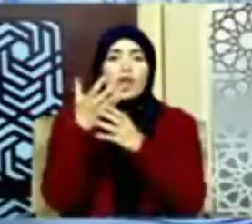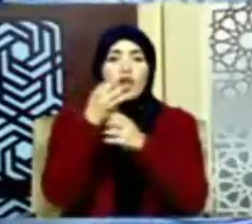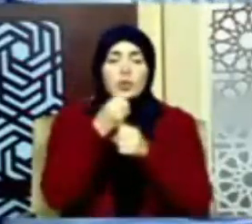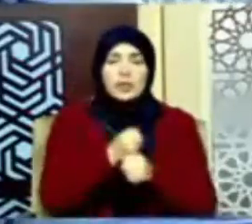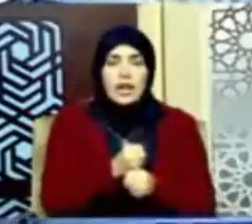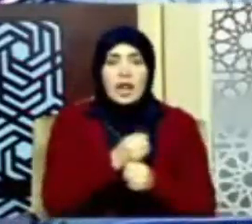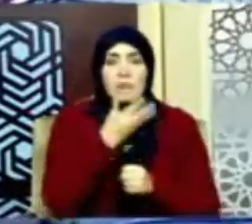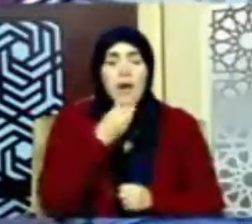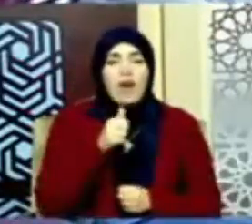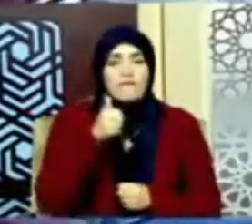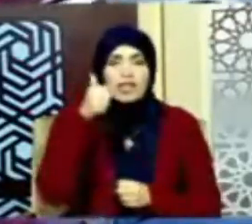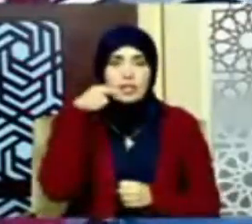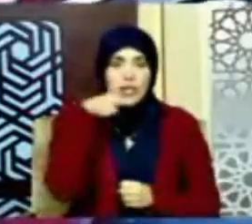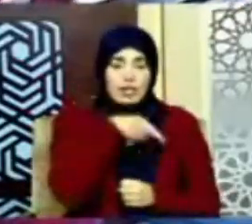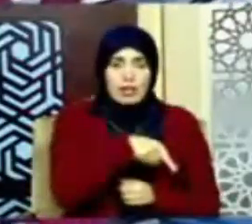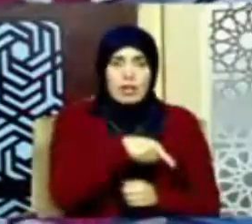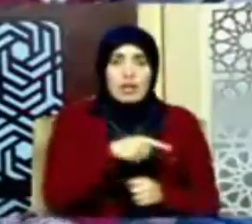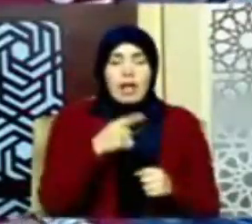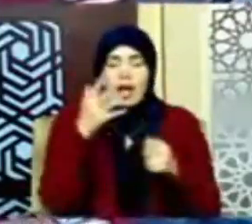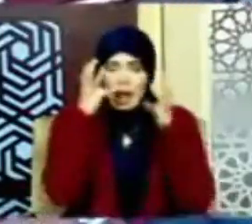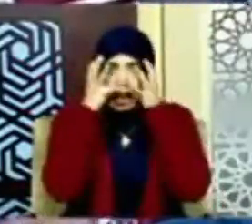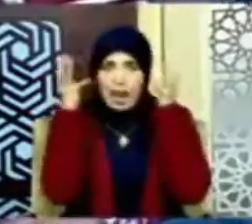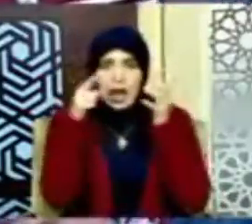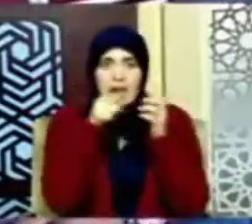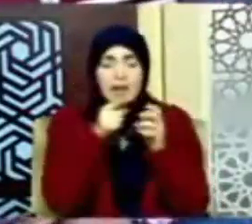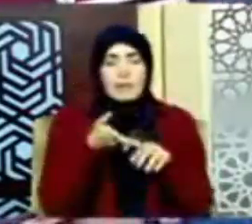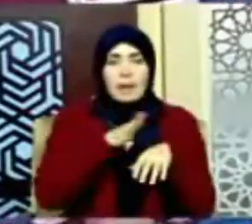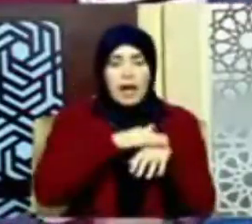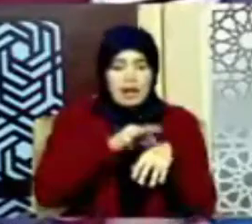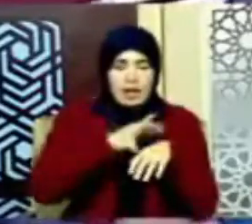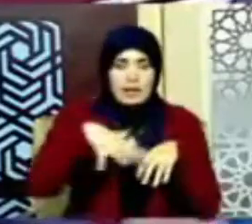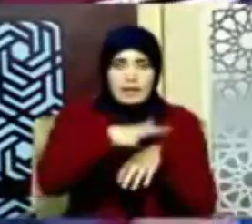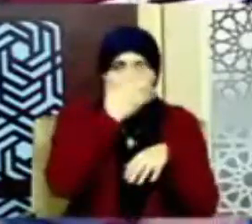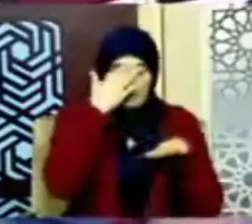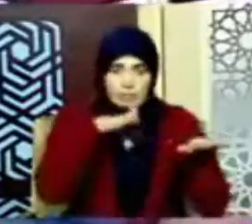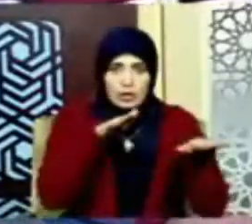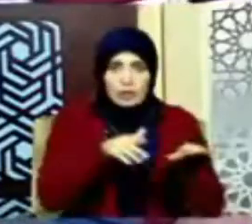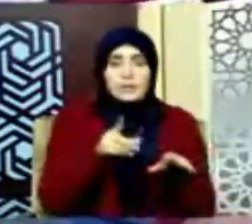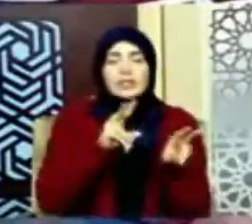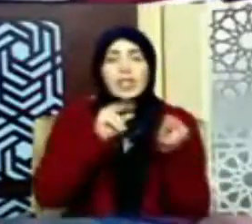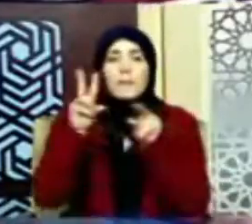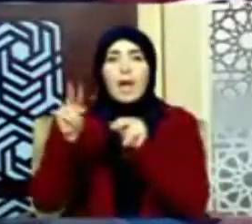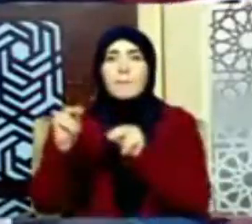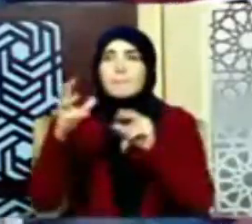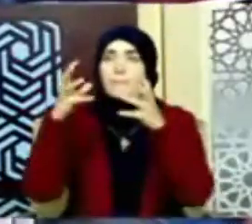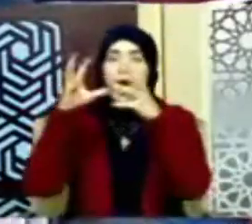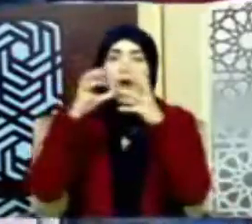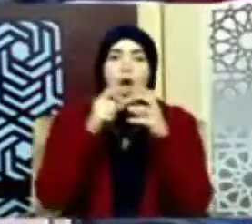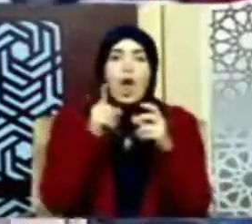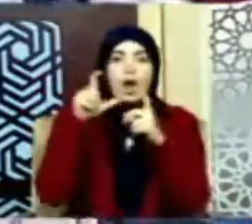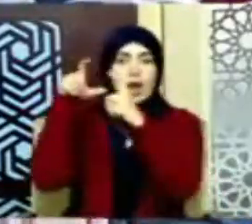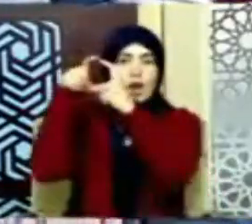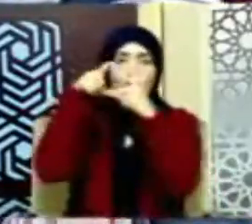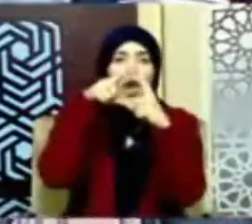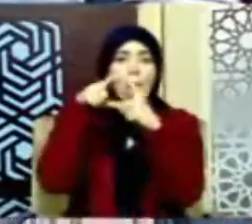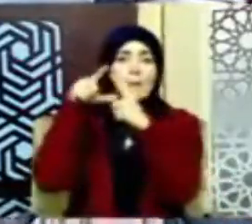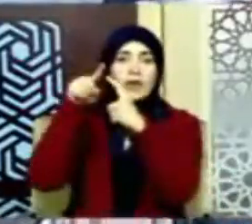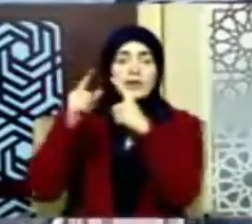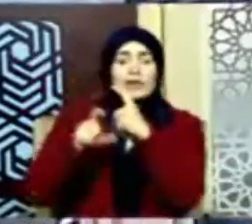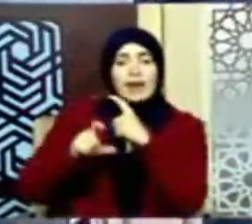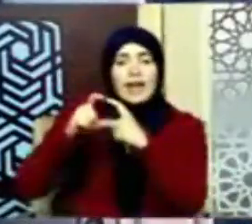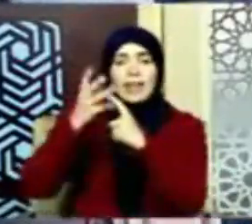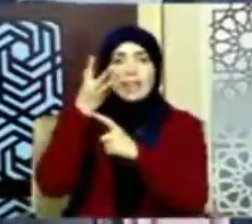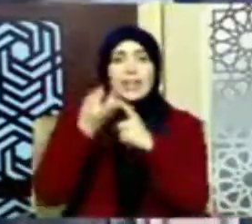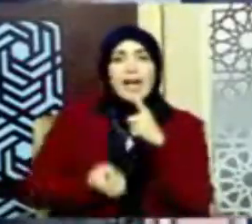فضل العالم على العابد كفضل القمر ليلة